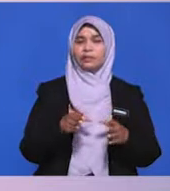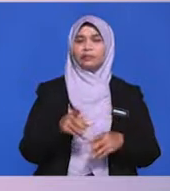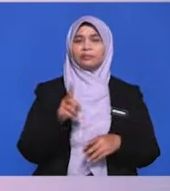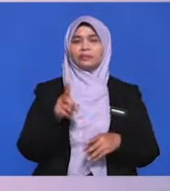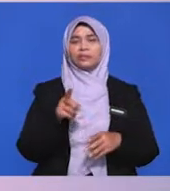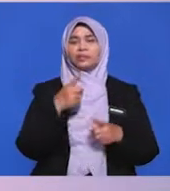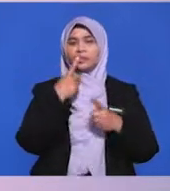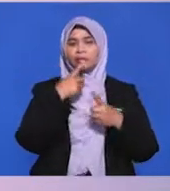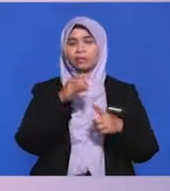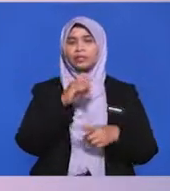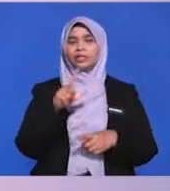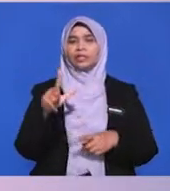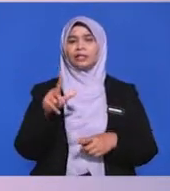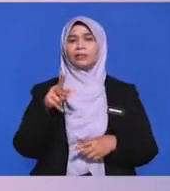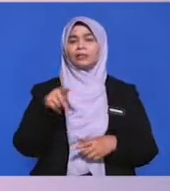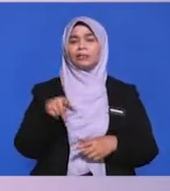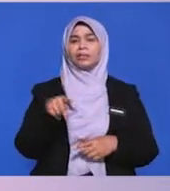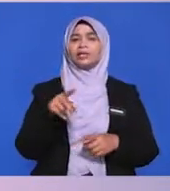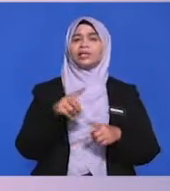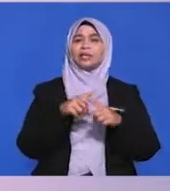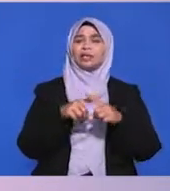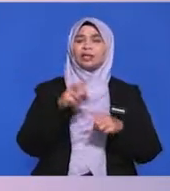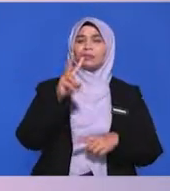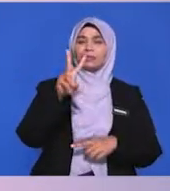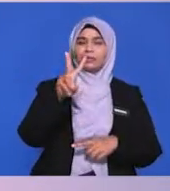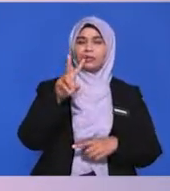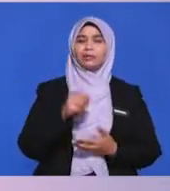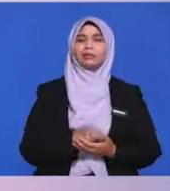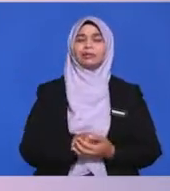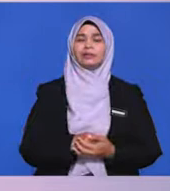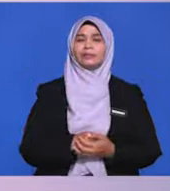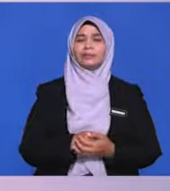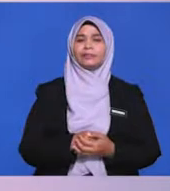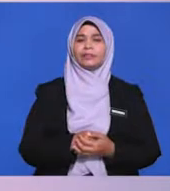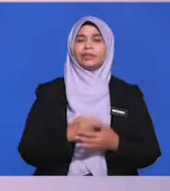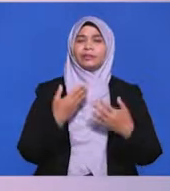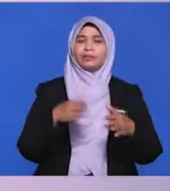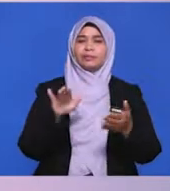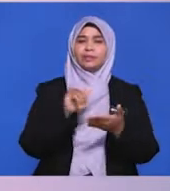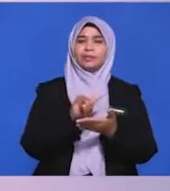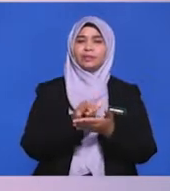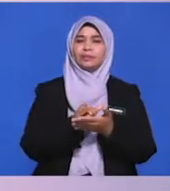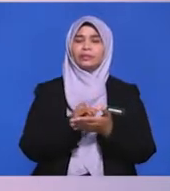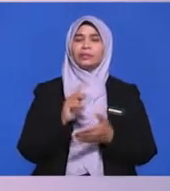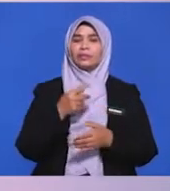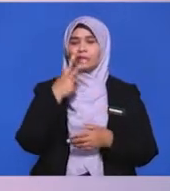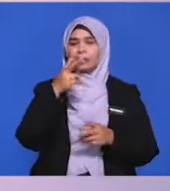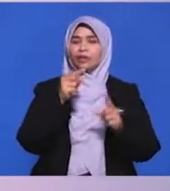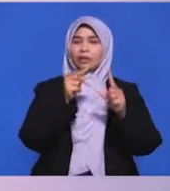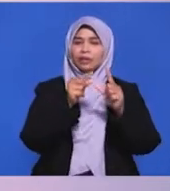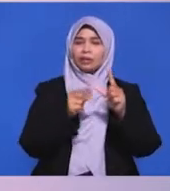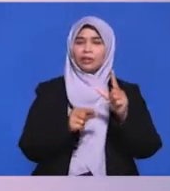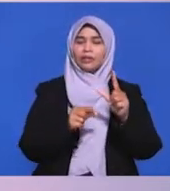jawabannya adalah Picara V Selepas itu kita lihat pula